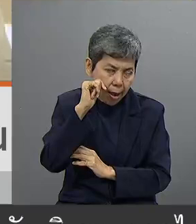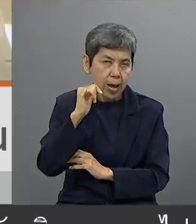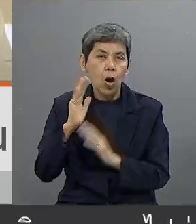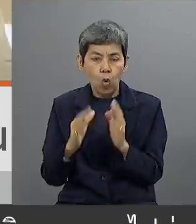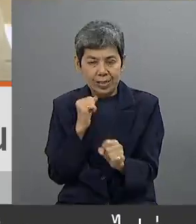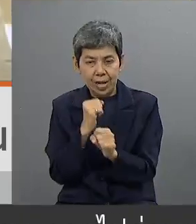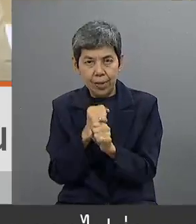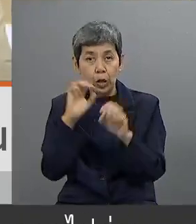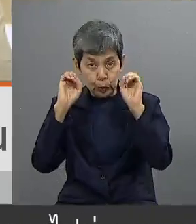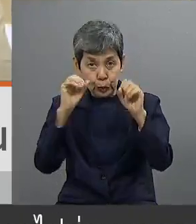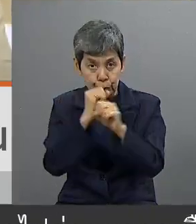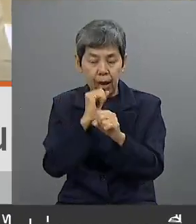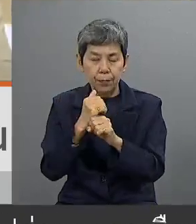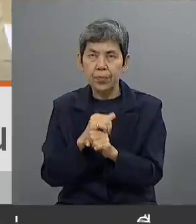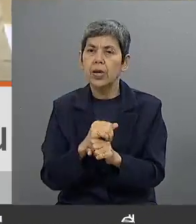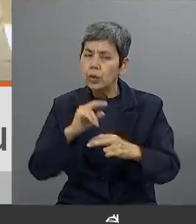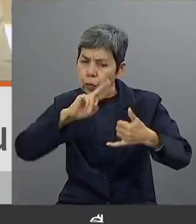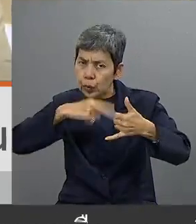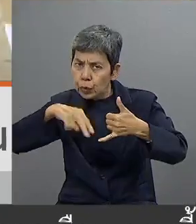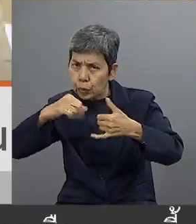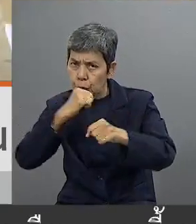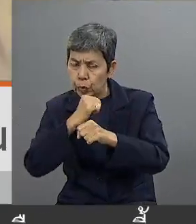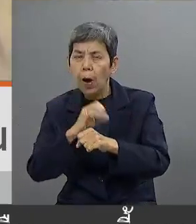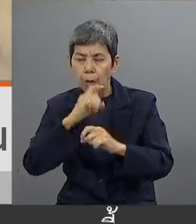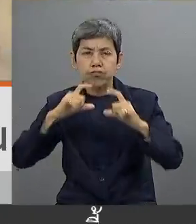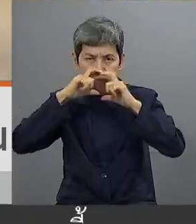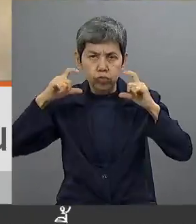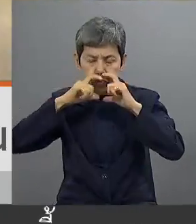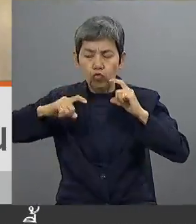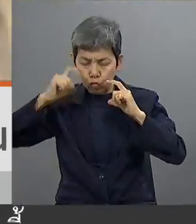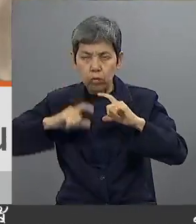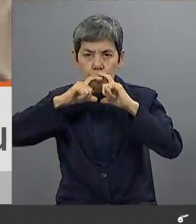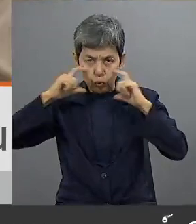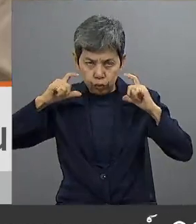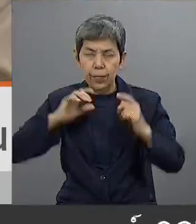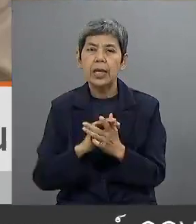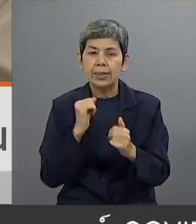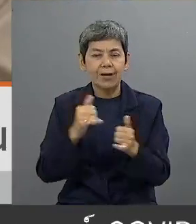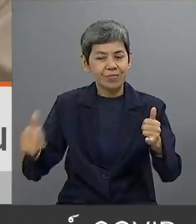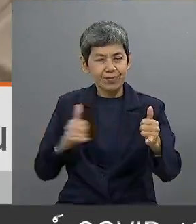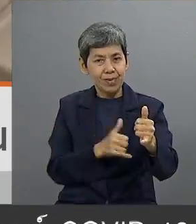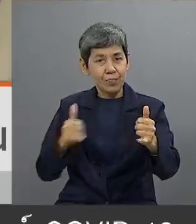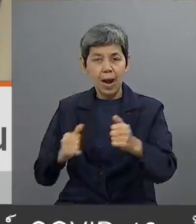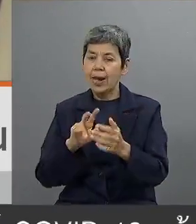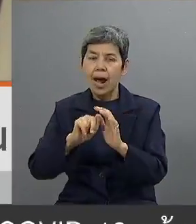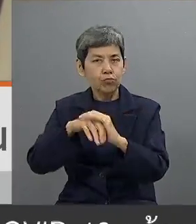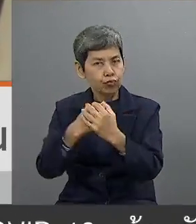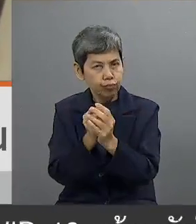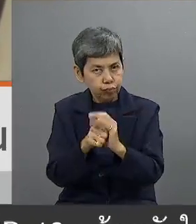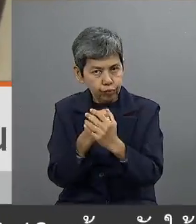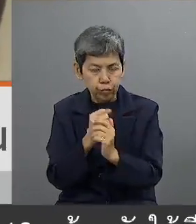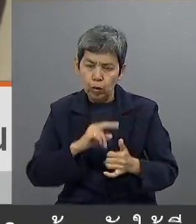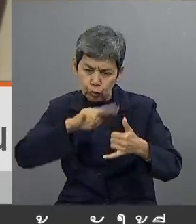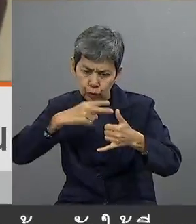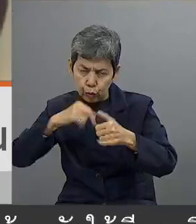งเรียนการคัดกรองการเน้นย้ำให้สวมหน้ากากอนามัยการรักษาระยะห่างล้างมือทำความสะอาดค้นหาและติดตามผู้สัม